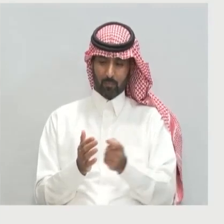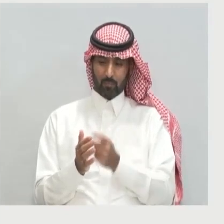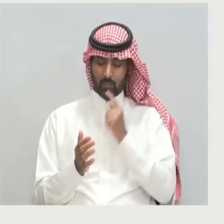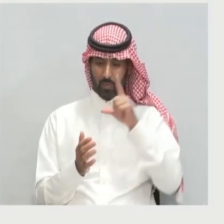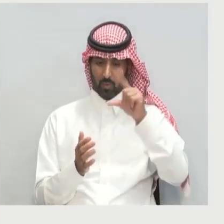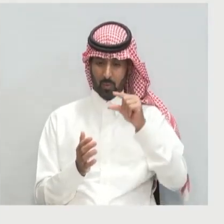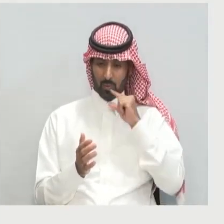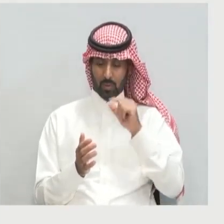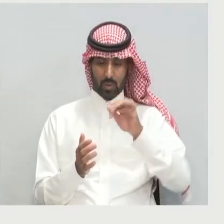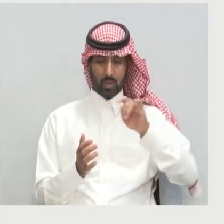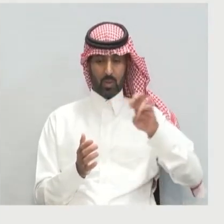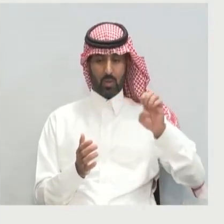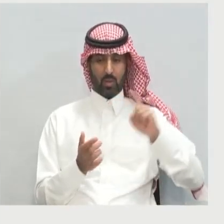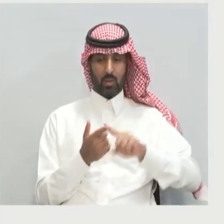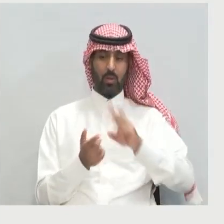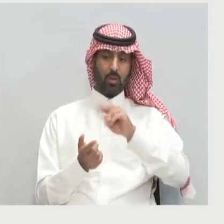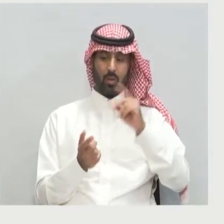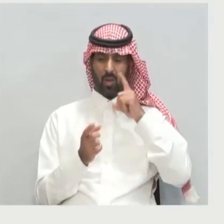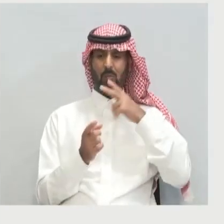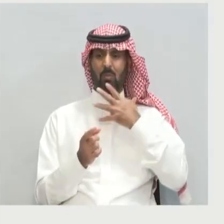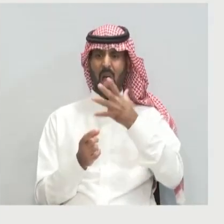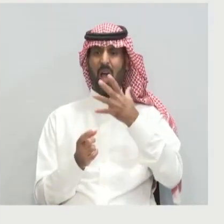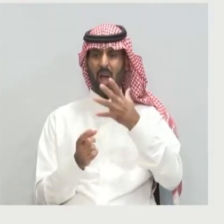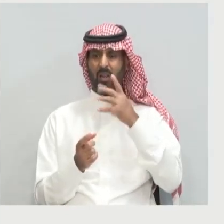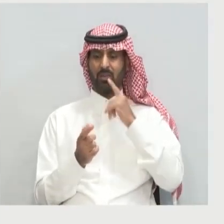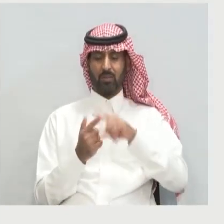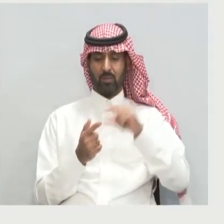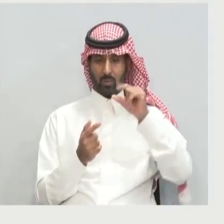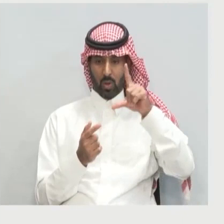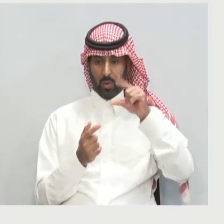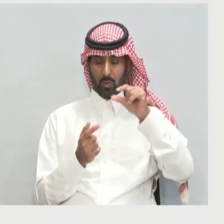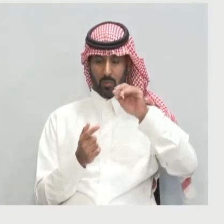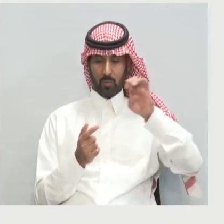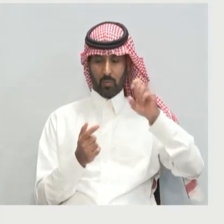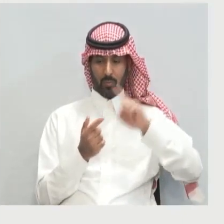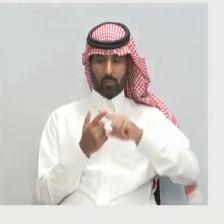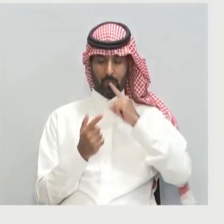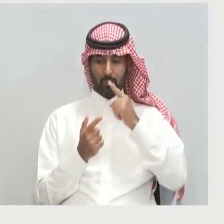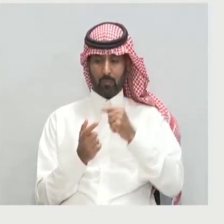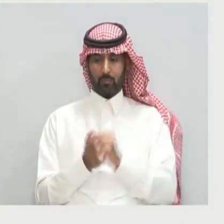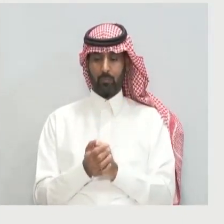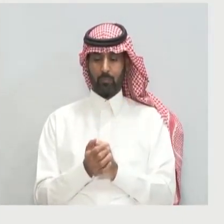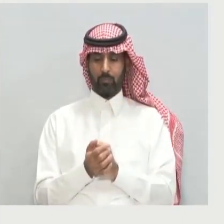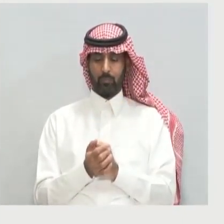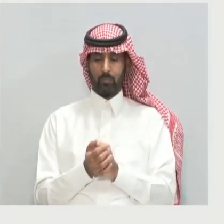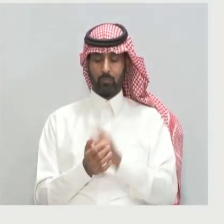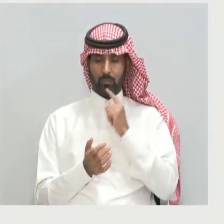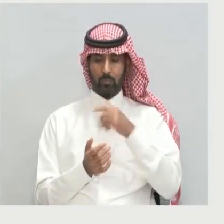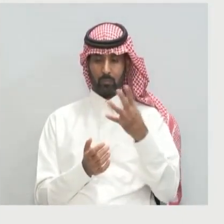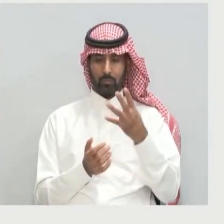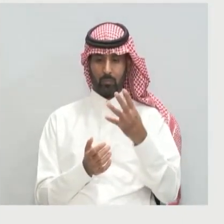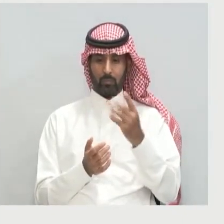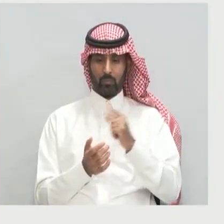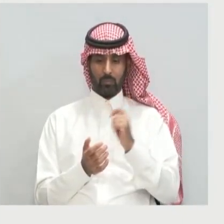كبيره فانها اشبه بالصراخ وتجنب التعابير الوقحه رابعا